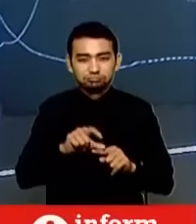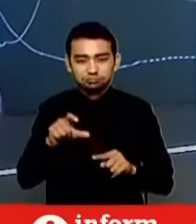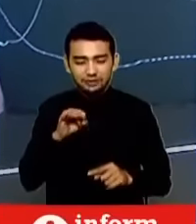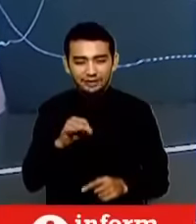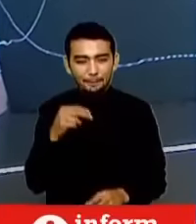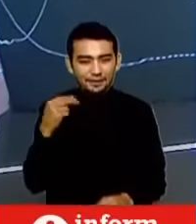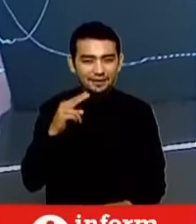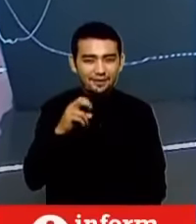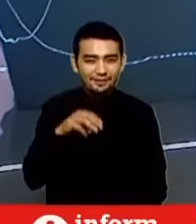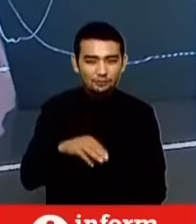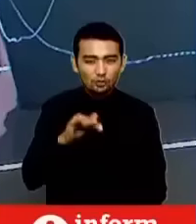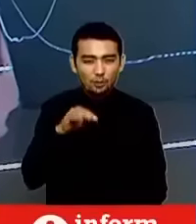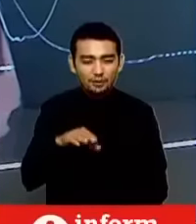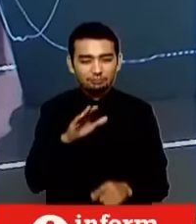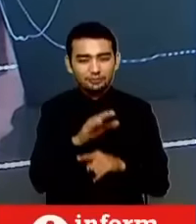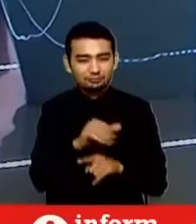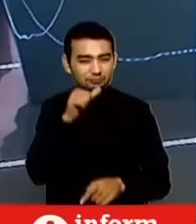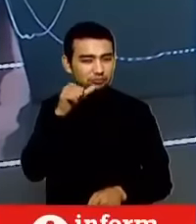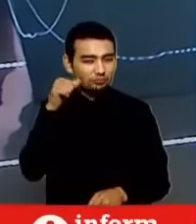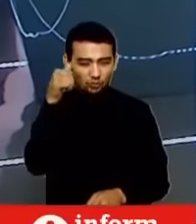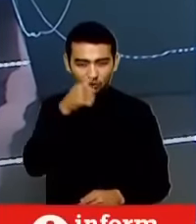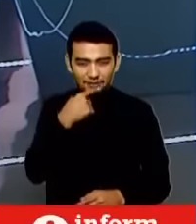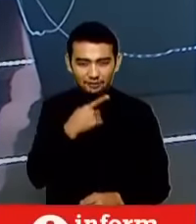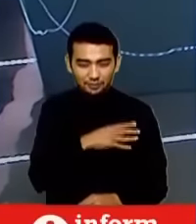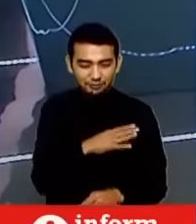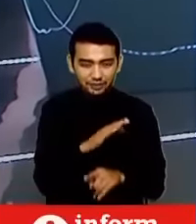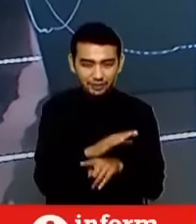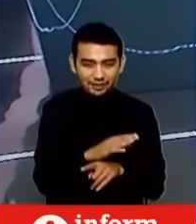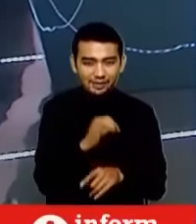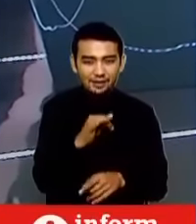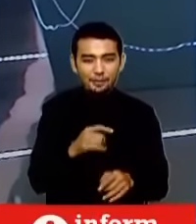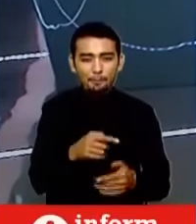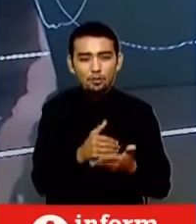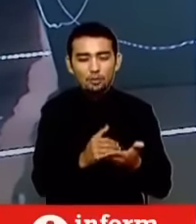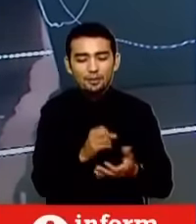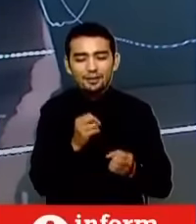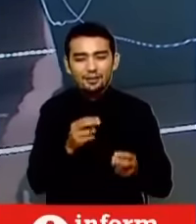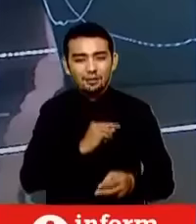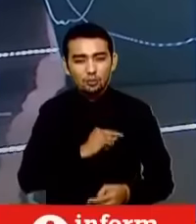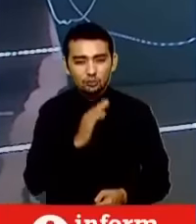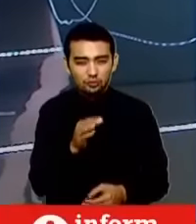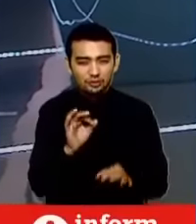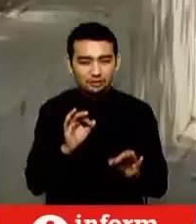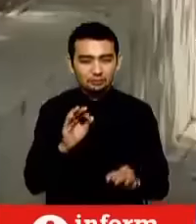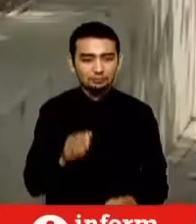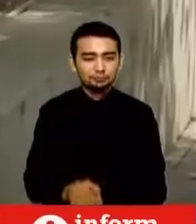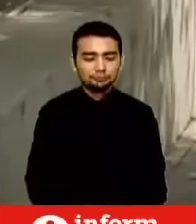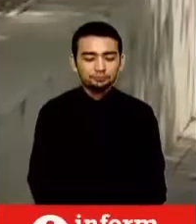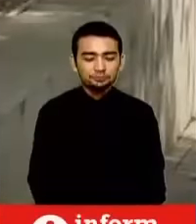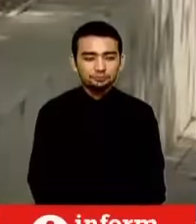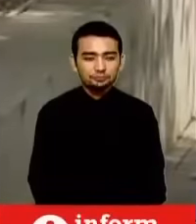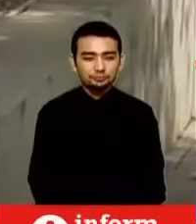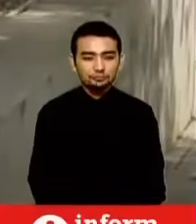прошлом году в своем послании. Как будет работать программа, расскажет моя коллега Анастасия Новикова.